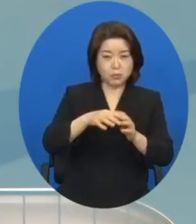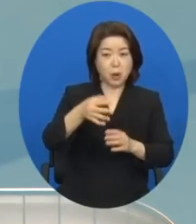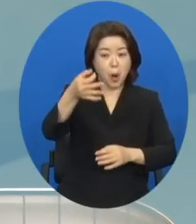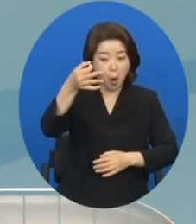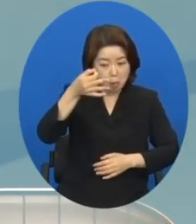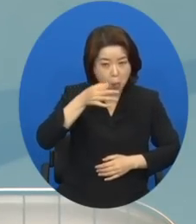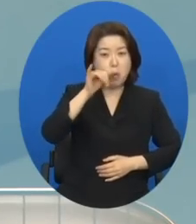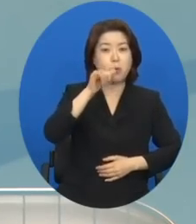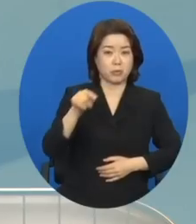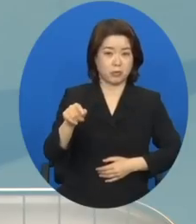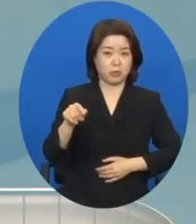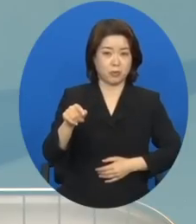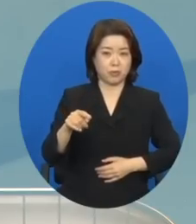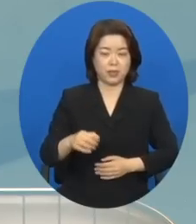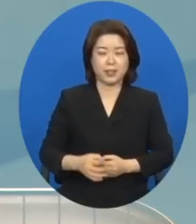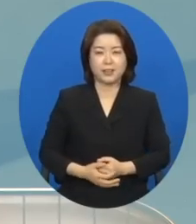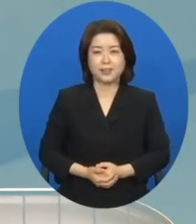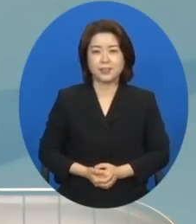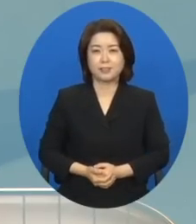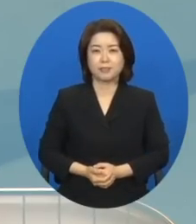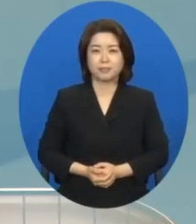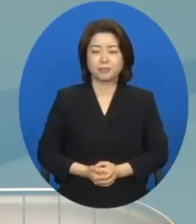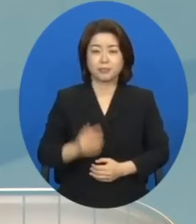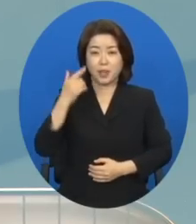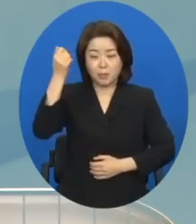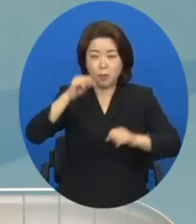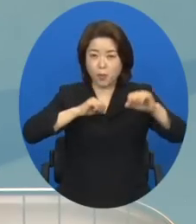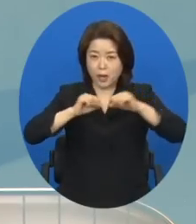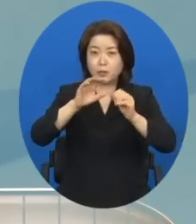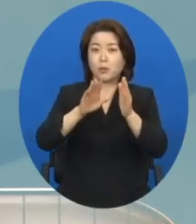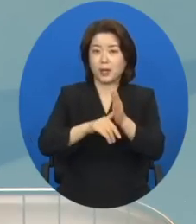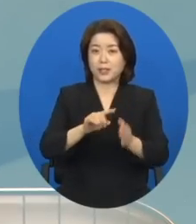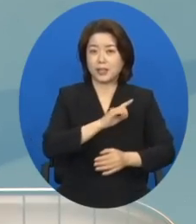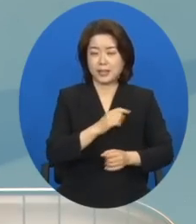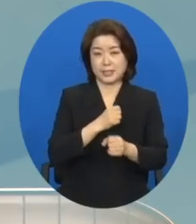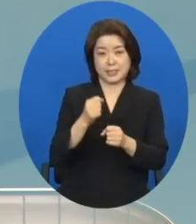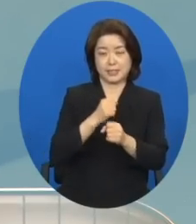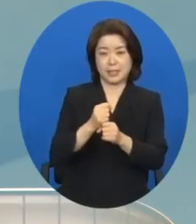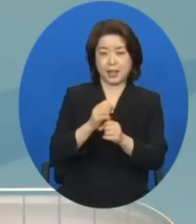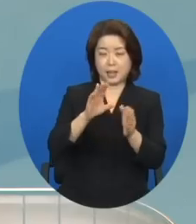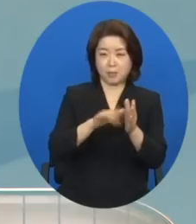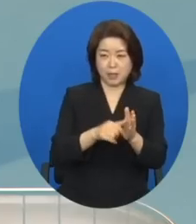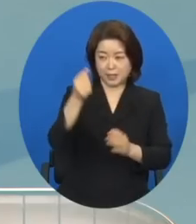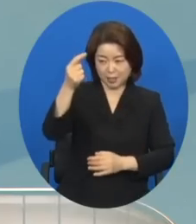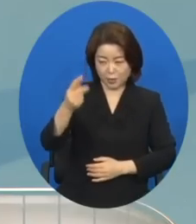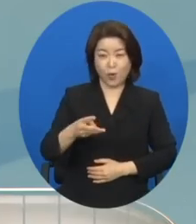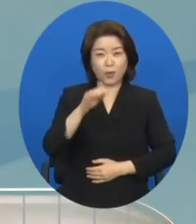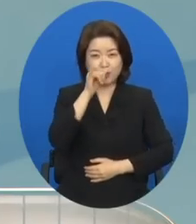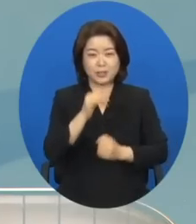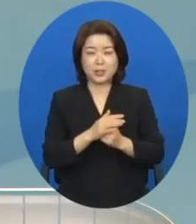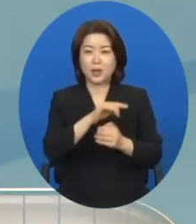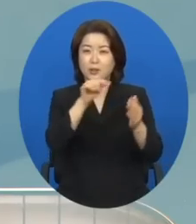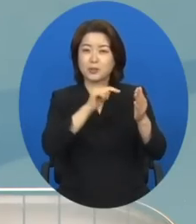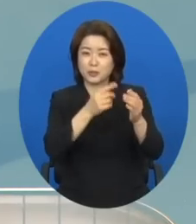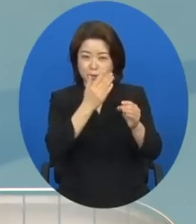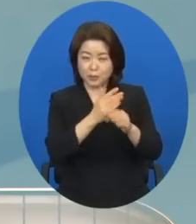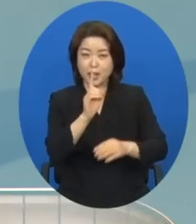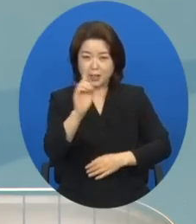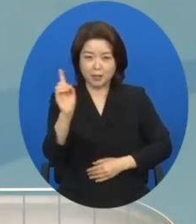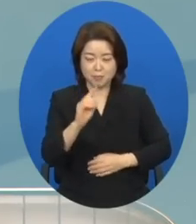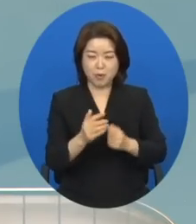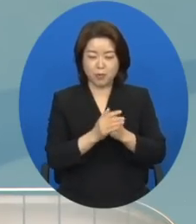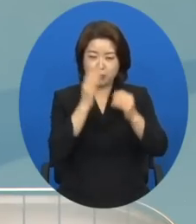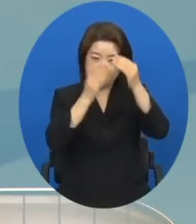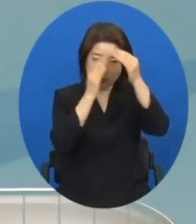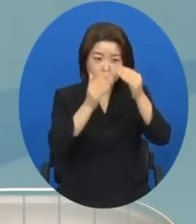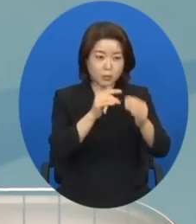보고 있다는 거예요. 목회를 할 때 가장 난감한 순간들이 여러 차례가 있지만 그 중에 하나가 있다면